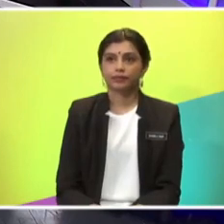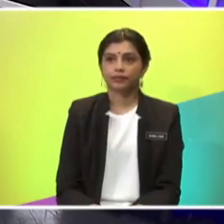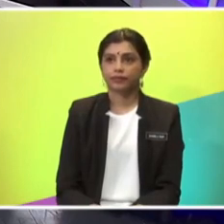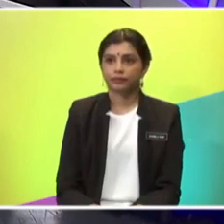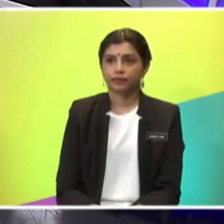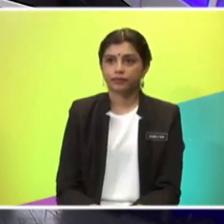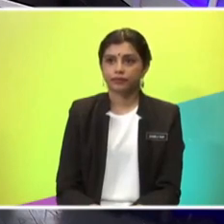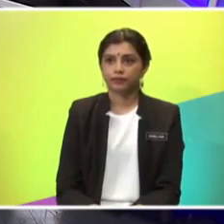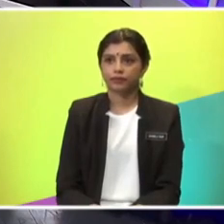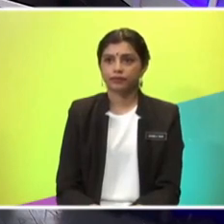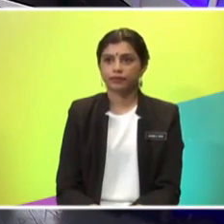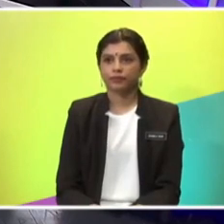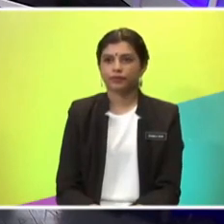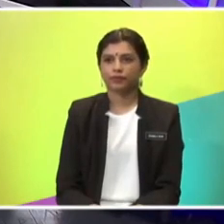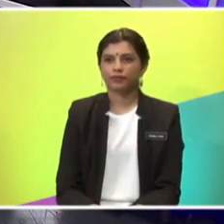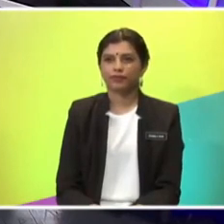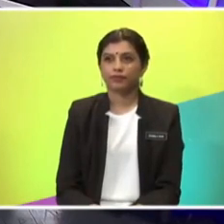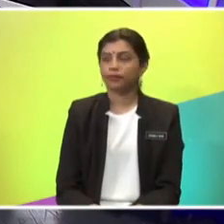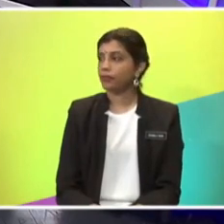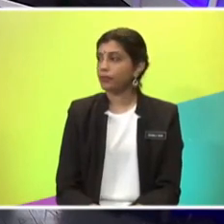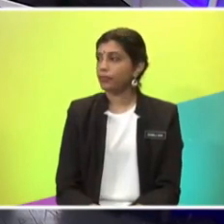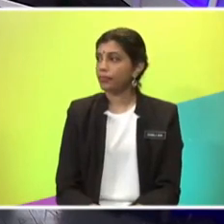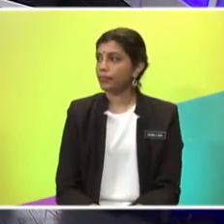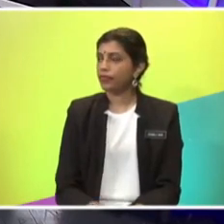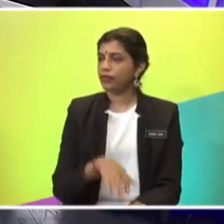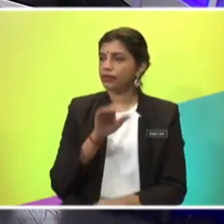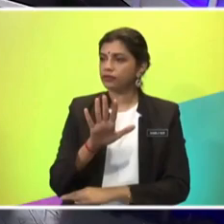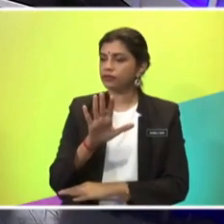Azahra. Berapa jawapan Azahra?